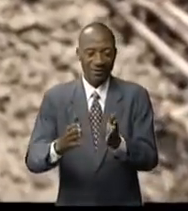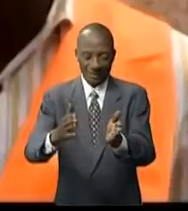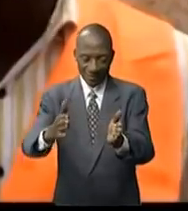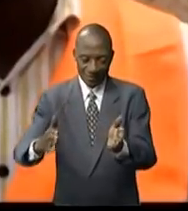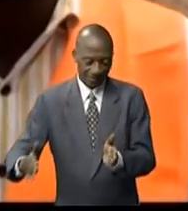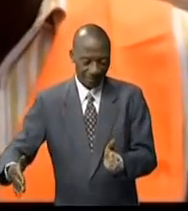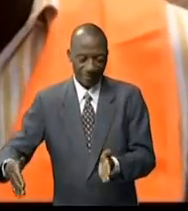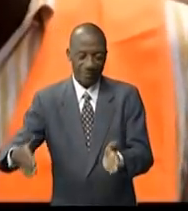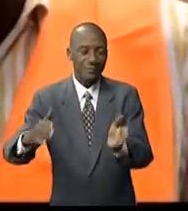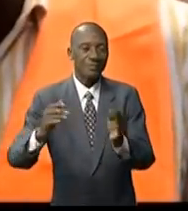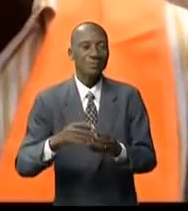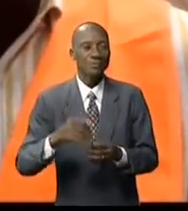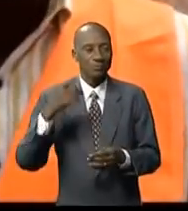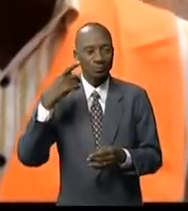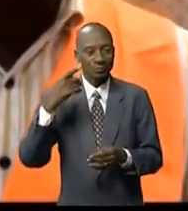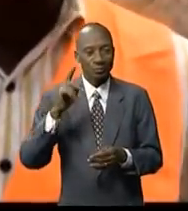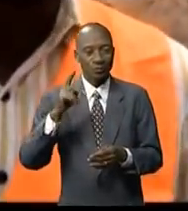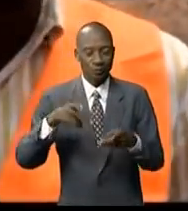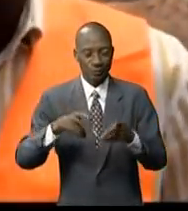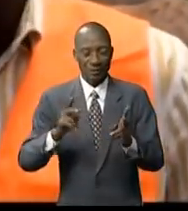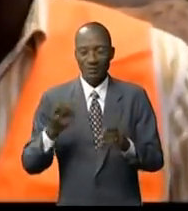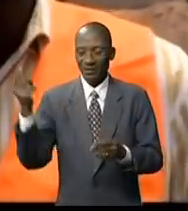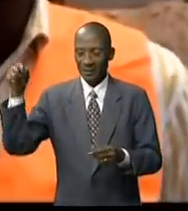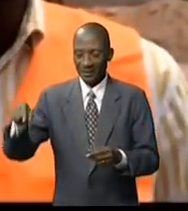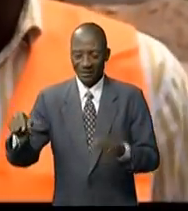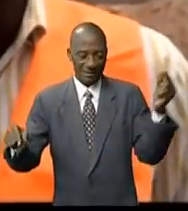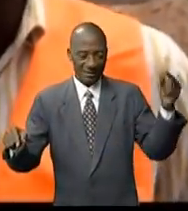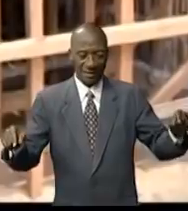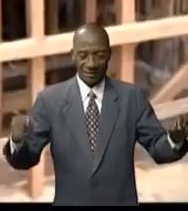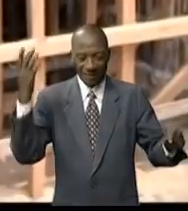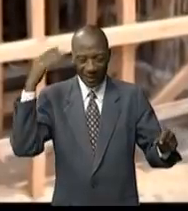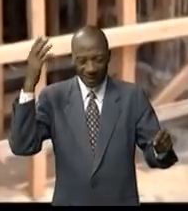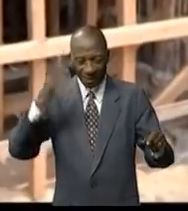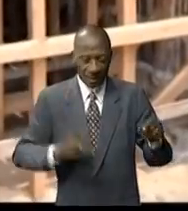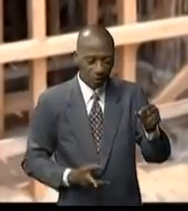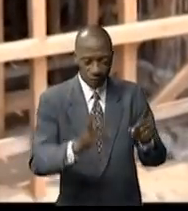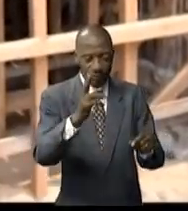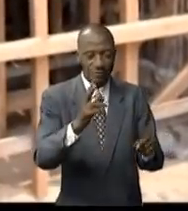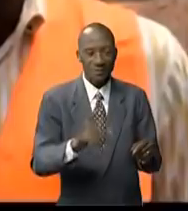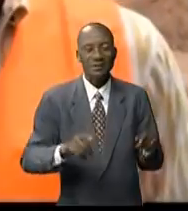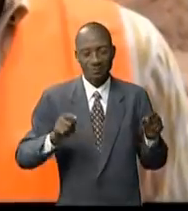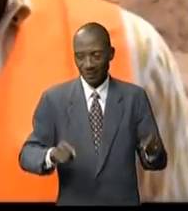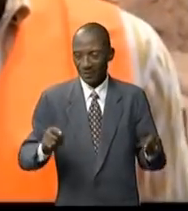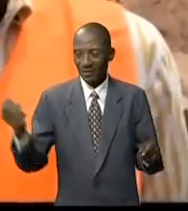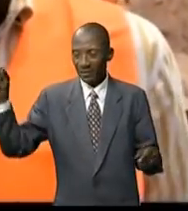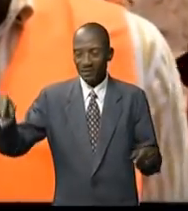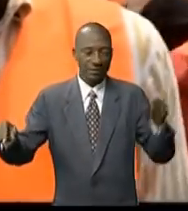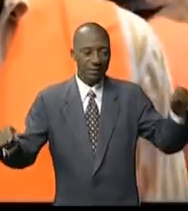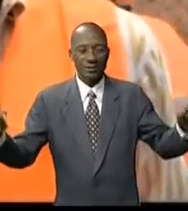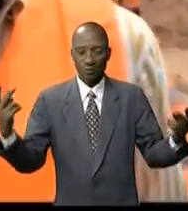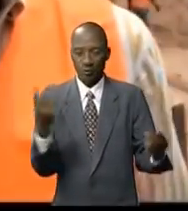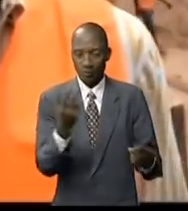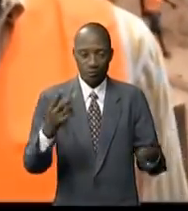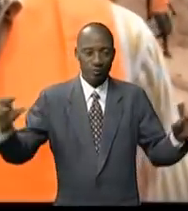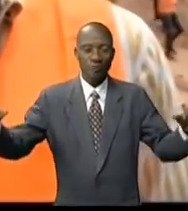permet à ce que le quartier qui était coupé avec l'autre quartier soit accessible. On a commencé depuis les 3, du fait que les quartiers